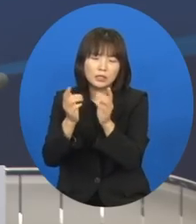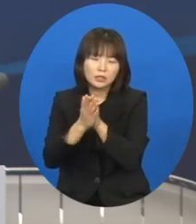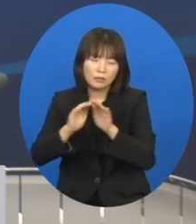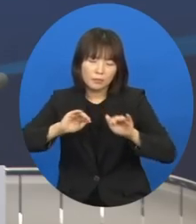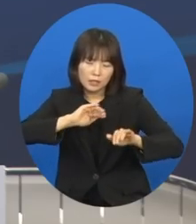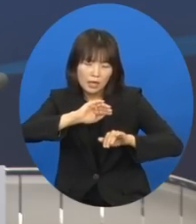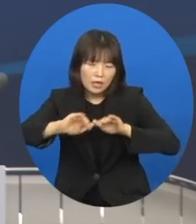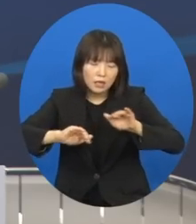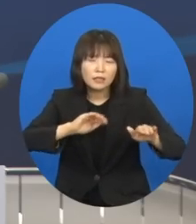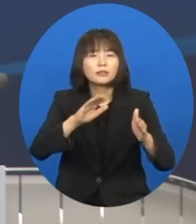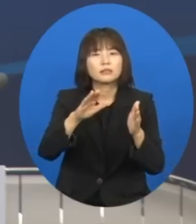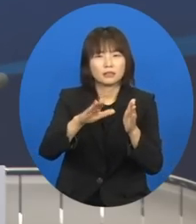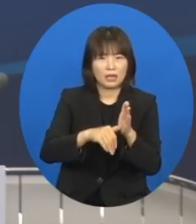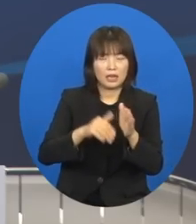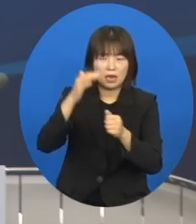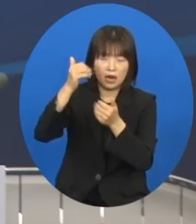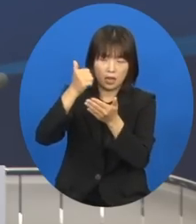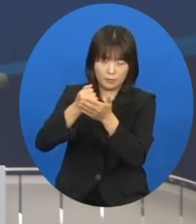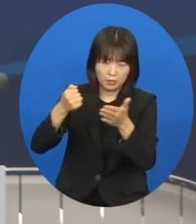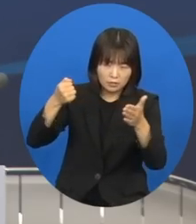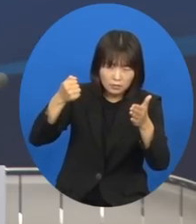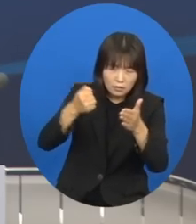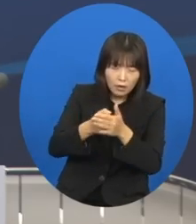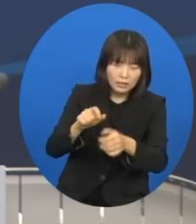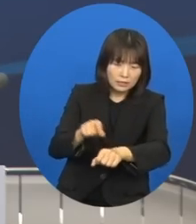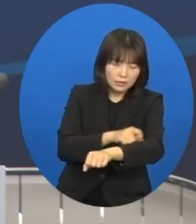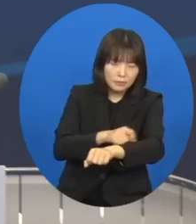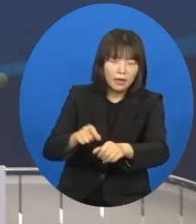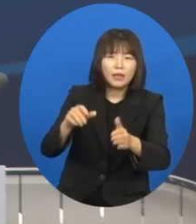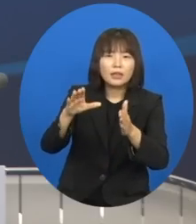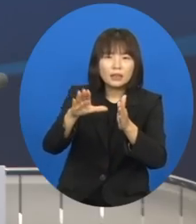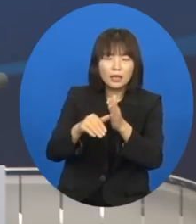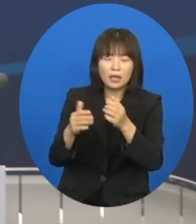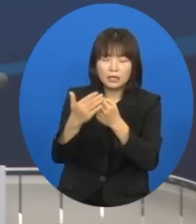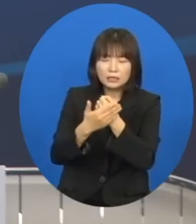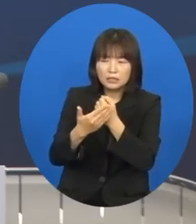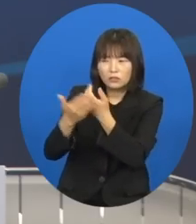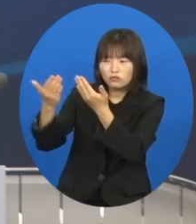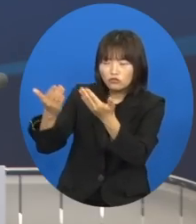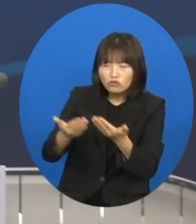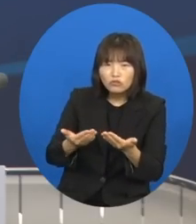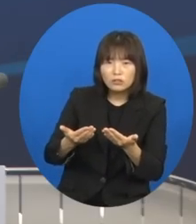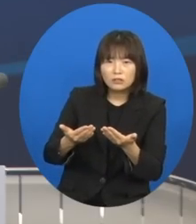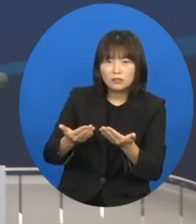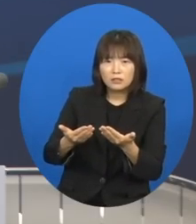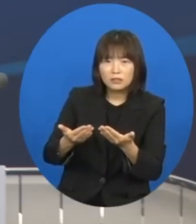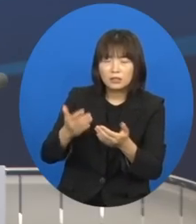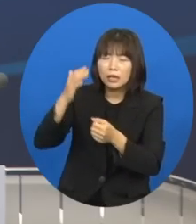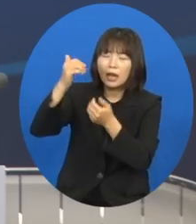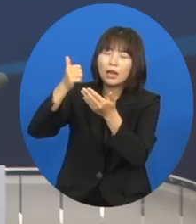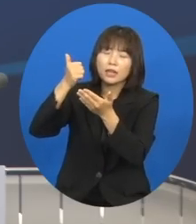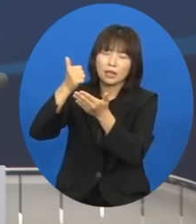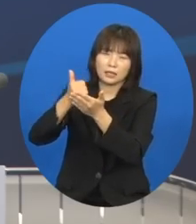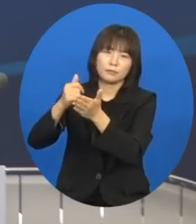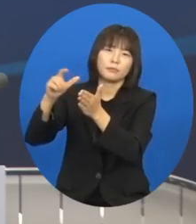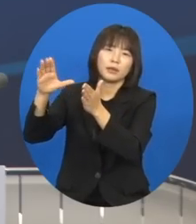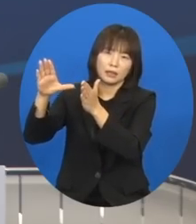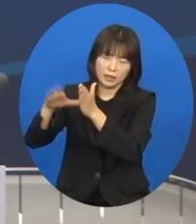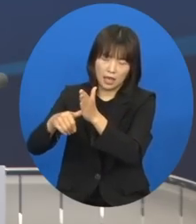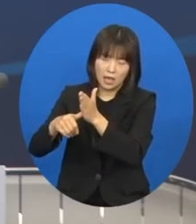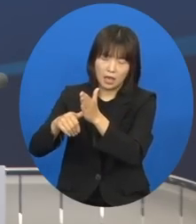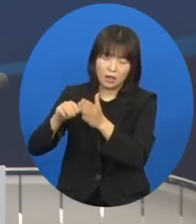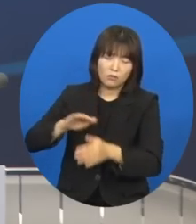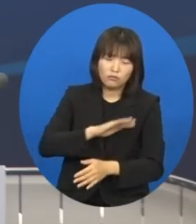카이로스 하나님이 정한 특별한 시기에 은혜를 주시겠다고 하는 하나님의 시간표 그것을 우리가 따라가야